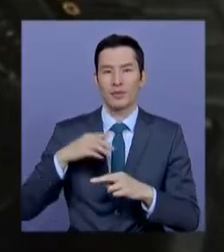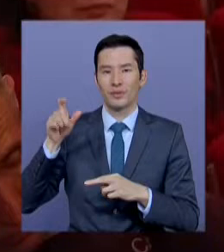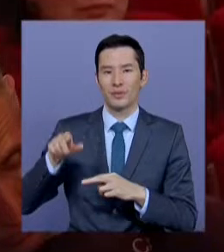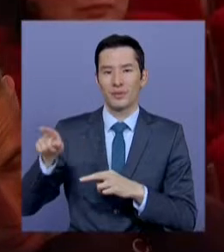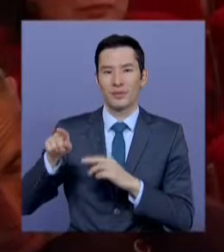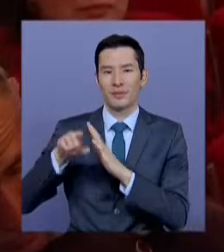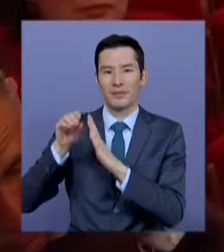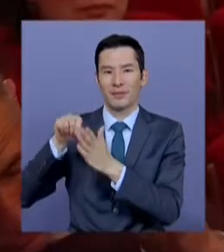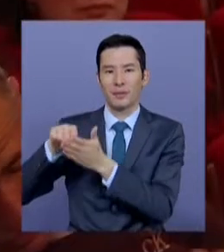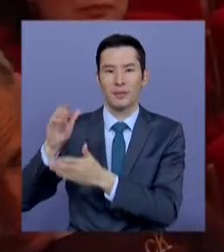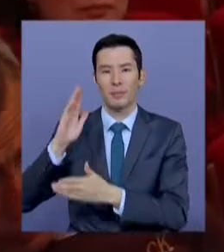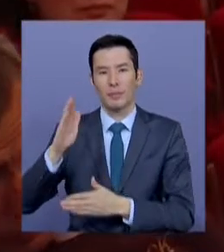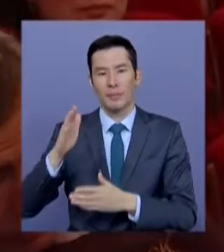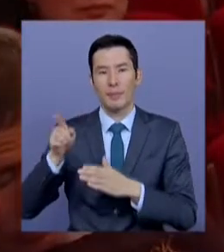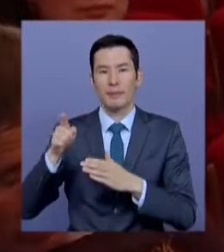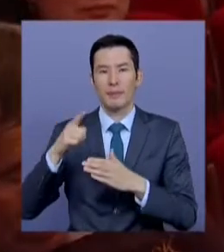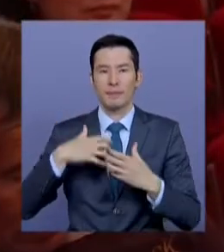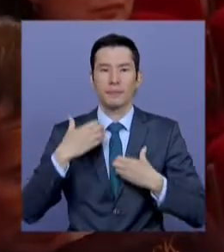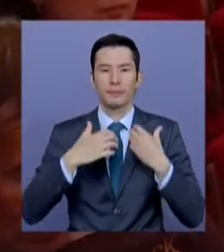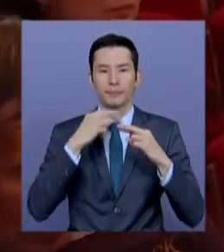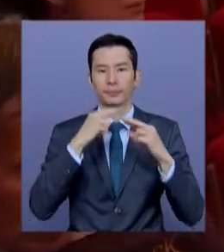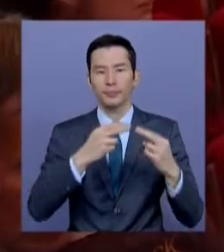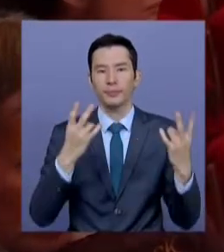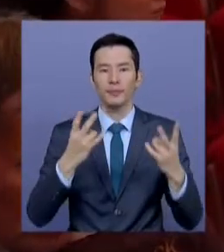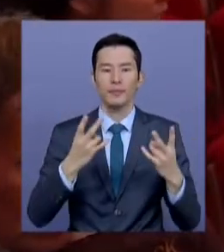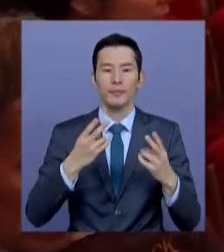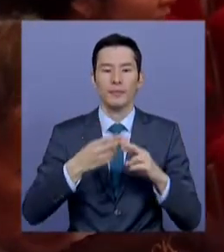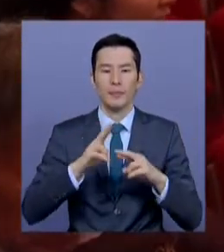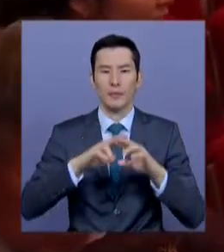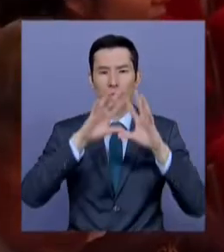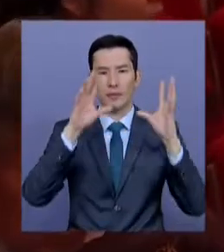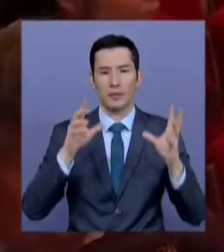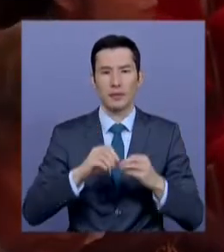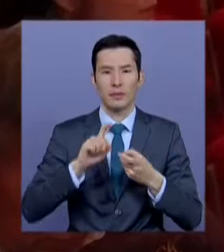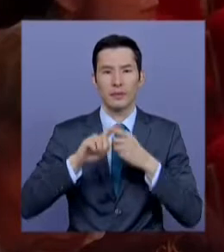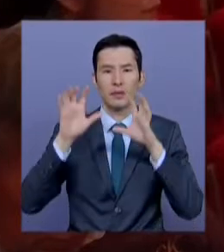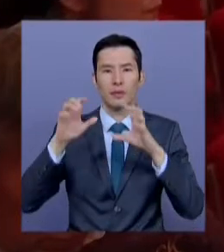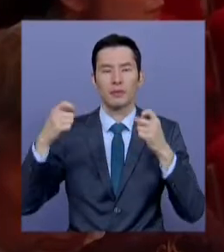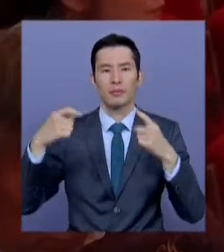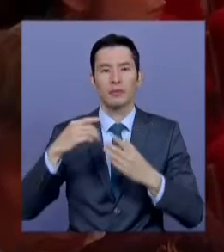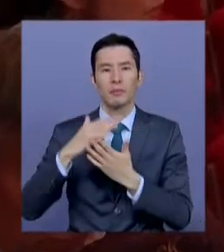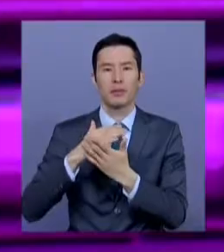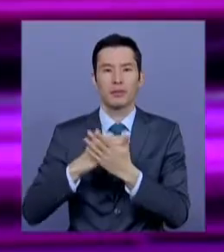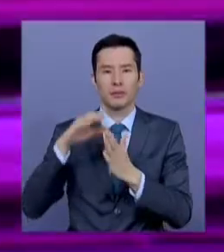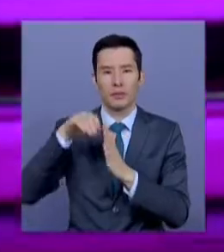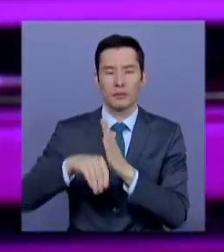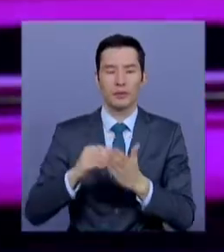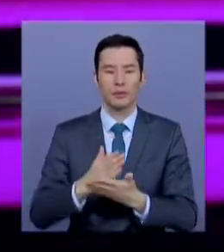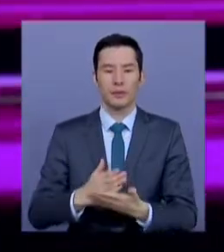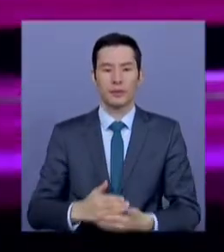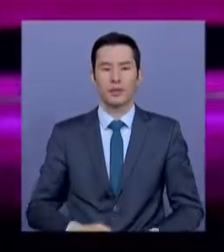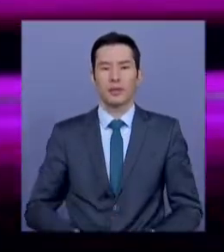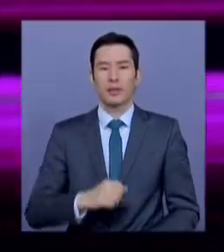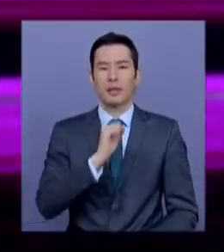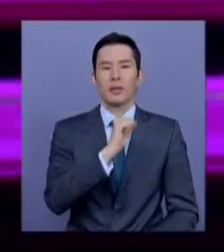орындарының сәйкесінше, заңға сәйкес талаптары осының барлығы осы бағдарламаға кірді.